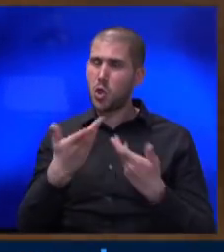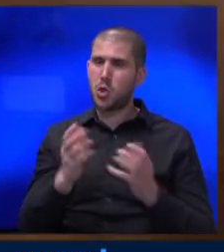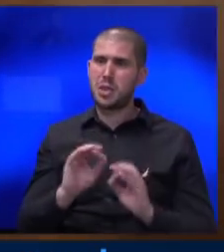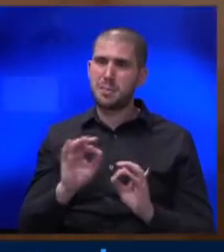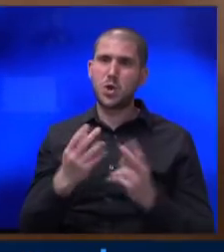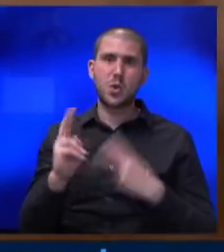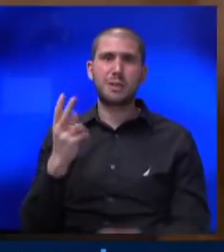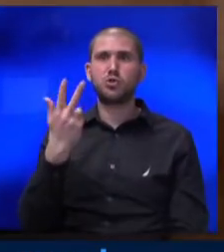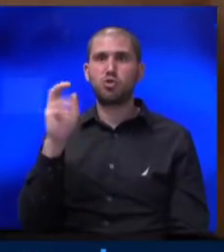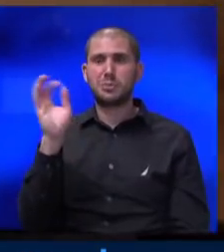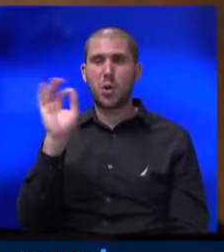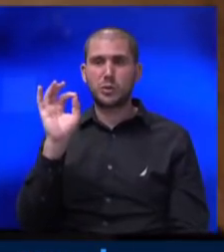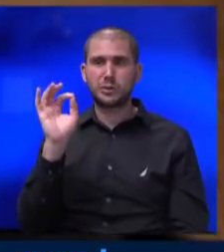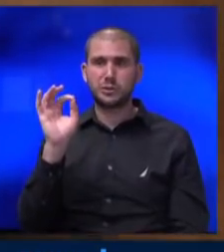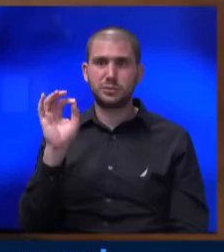יותר